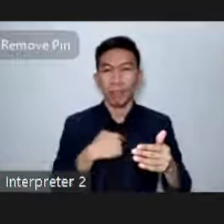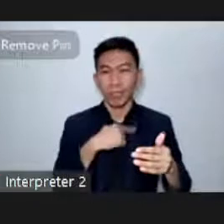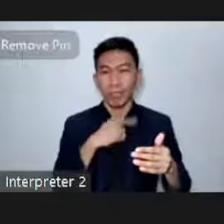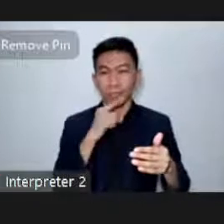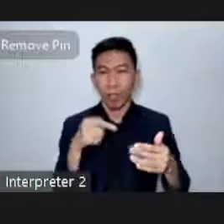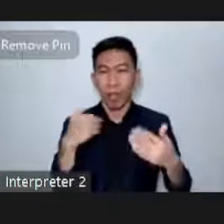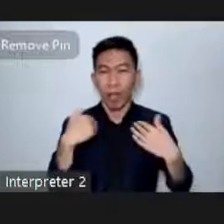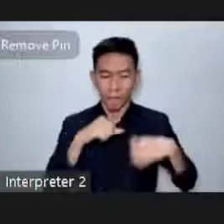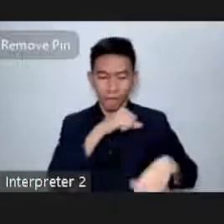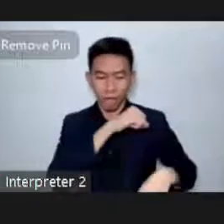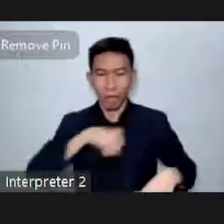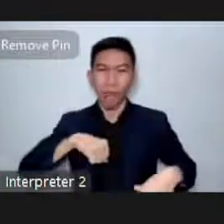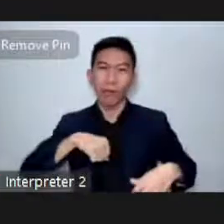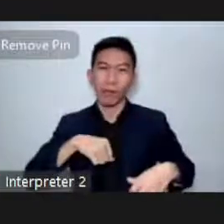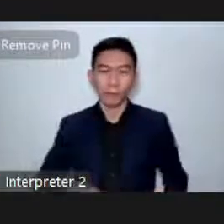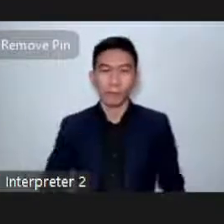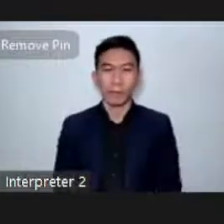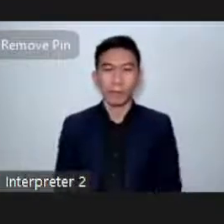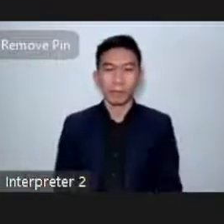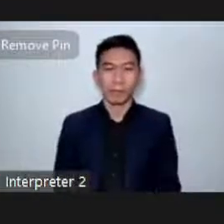nakapagpa-mastectomy.